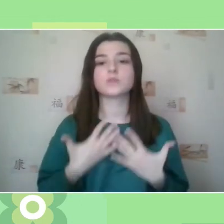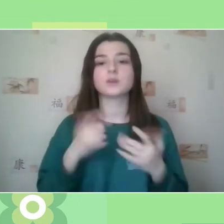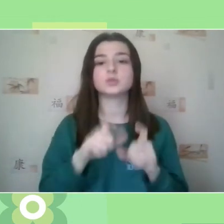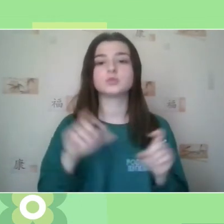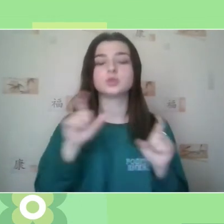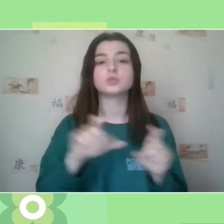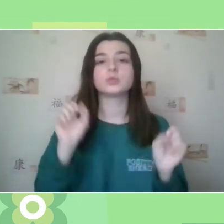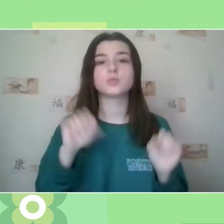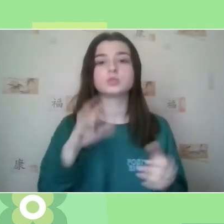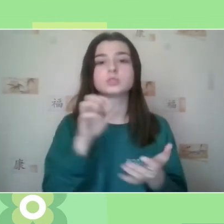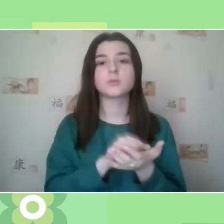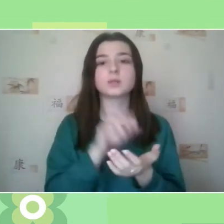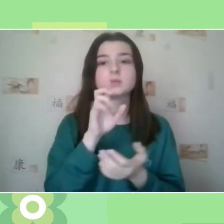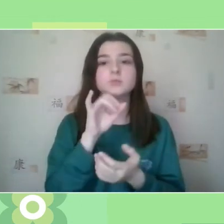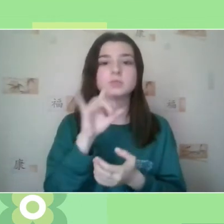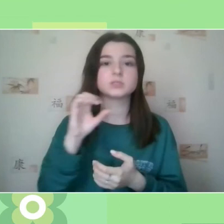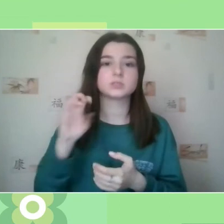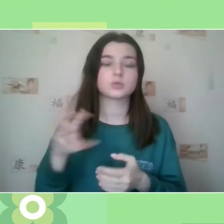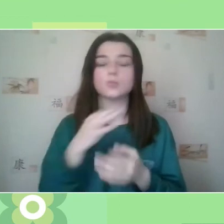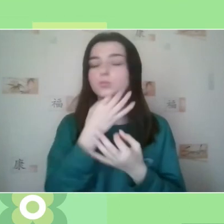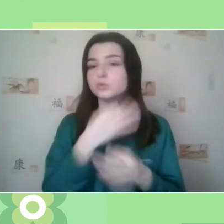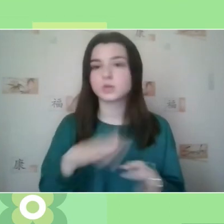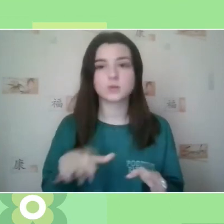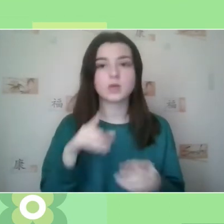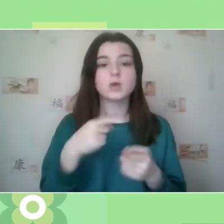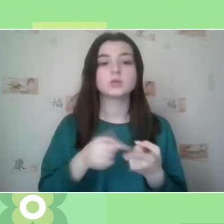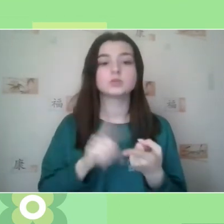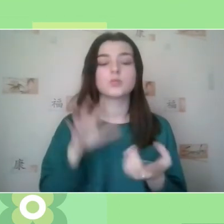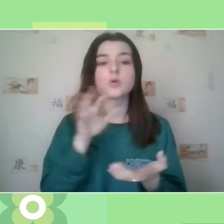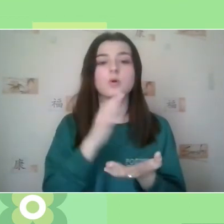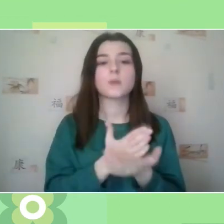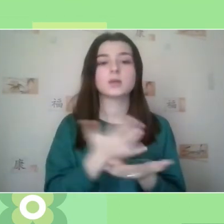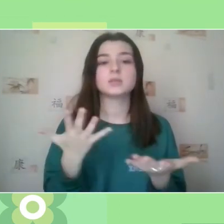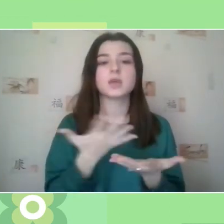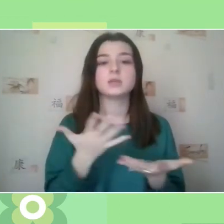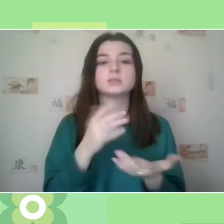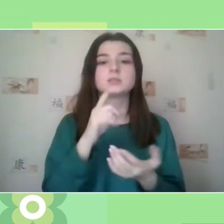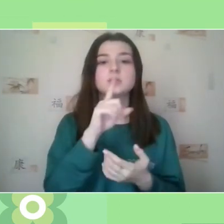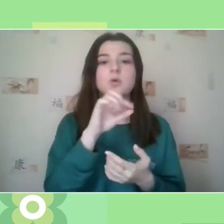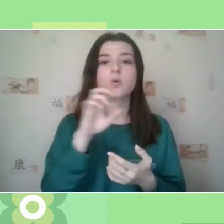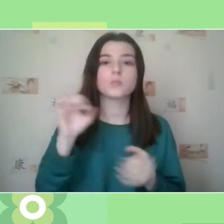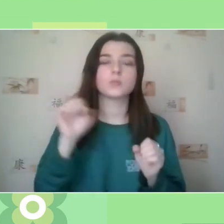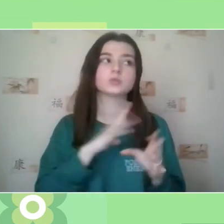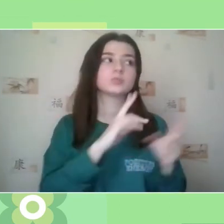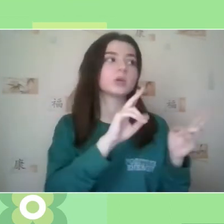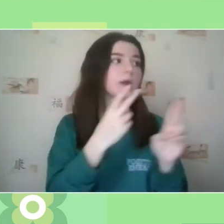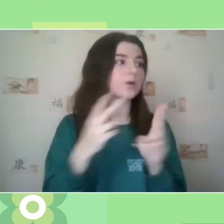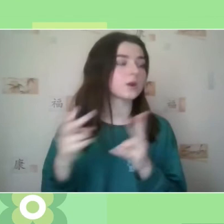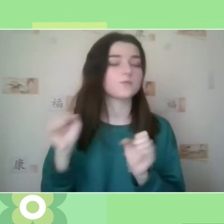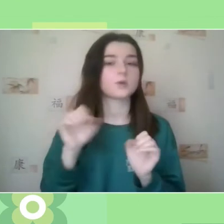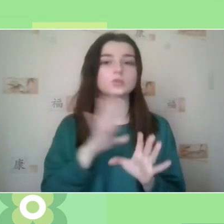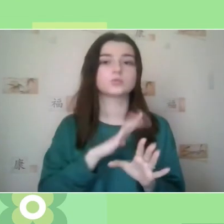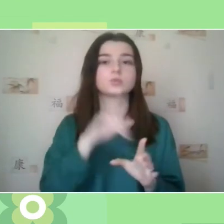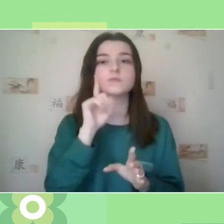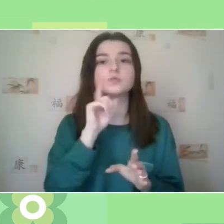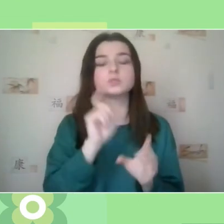може займатися бізнесом будь-яким, і при цьому мати завжди має якісь хобі. Це може бути хореографія, може людина в